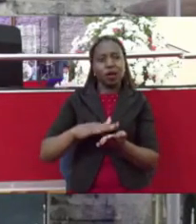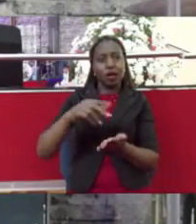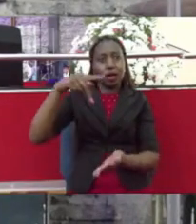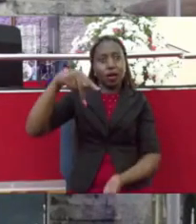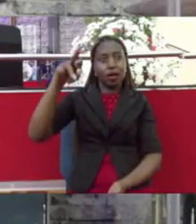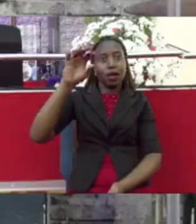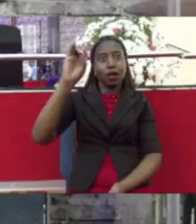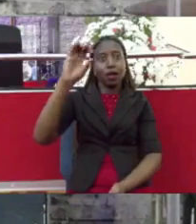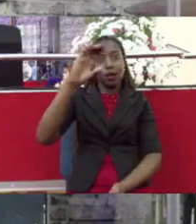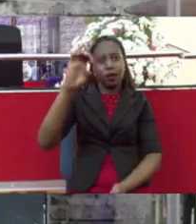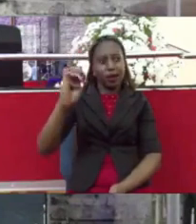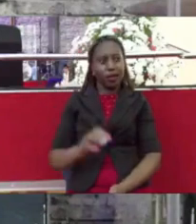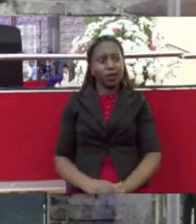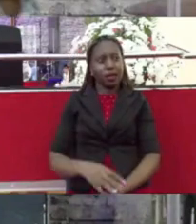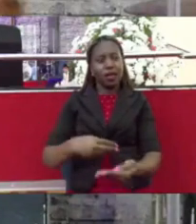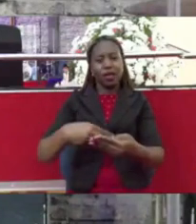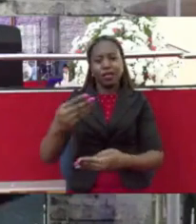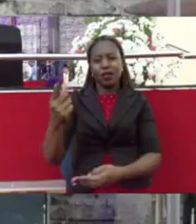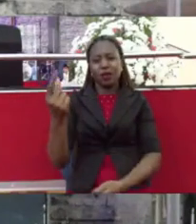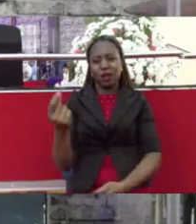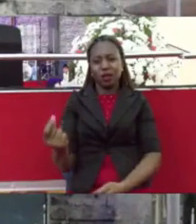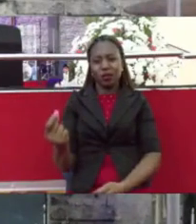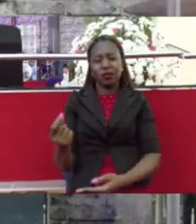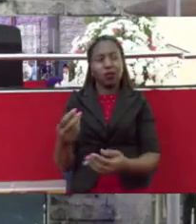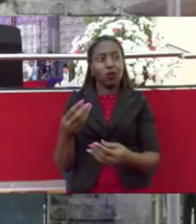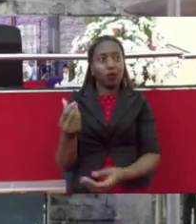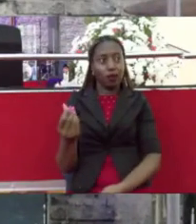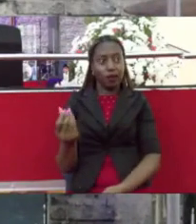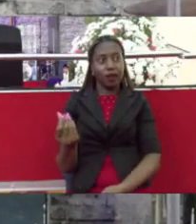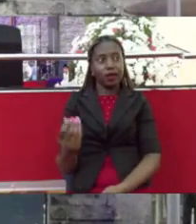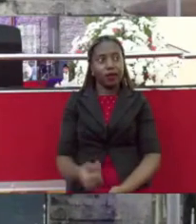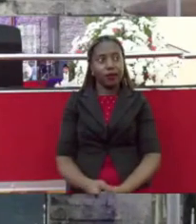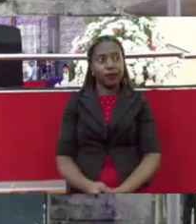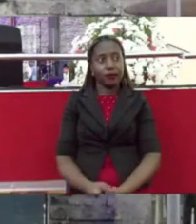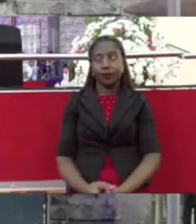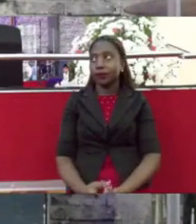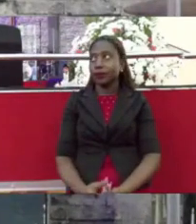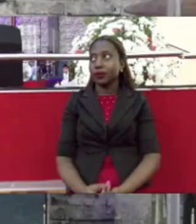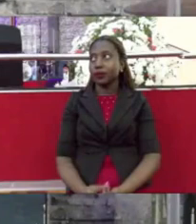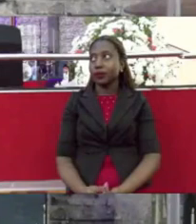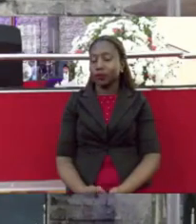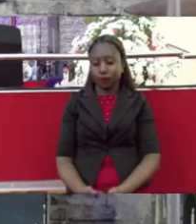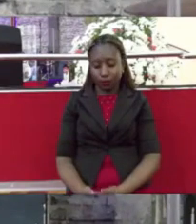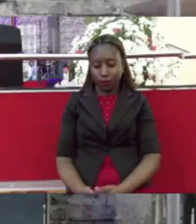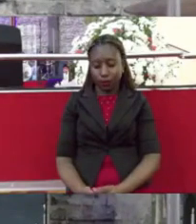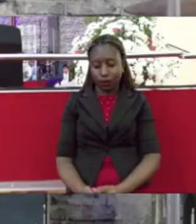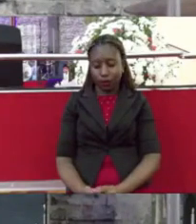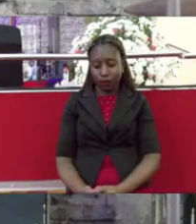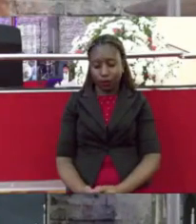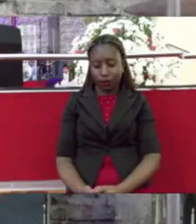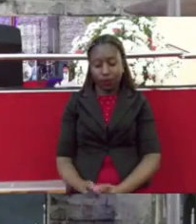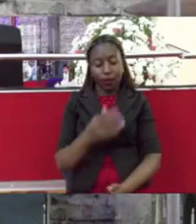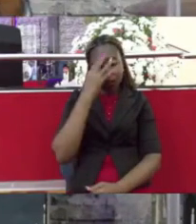fedha ambazo hazikuwa zinambatana. No, an exorbitant price. Yani, alimpatia biashara, alimpatia bei ambayo ni kuu. Because he did not